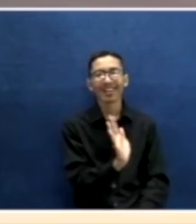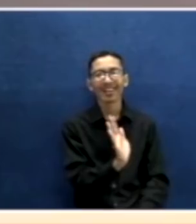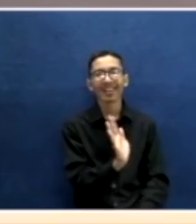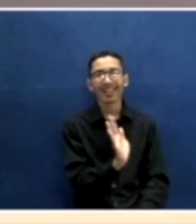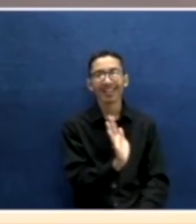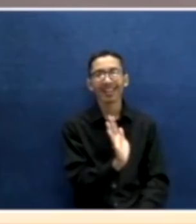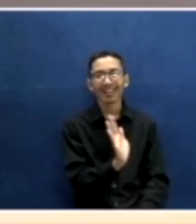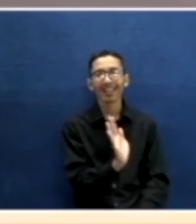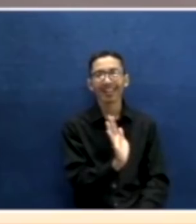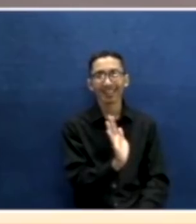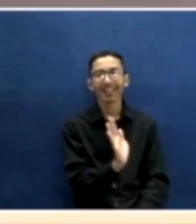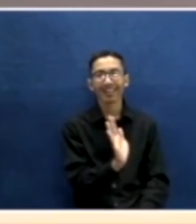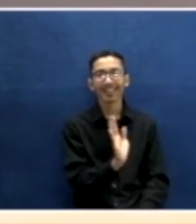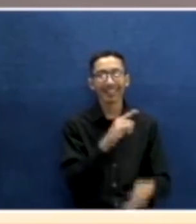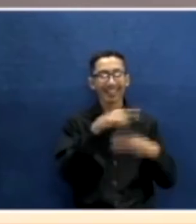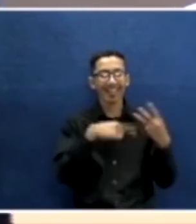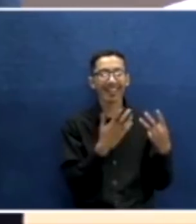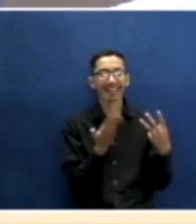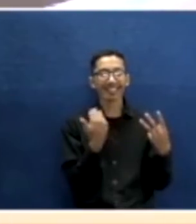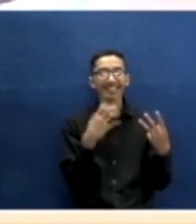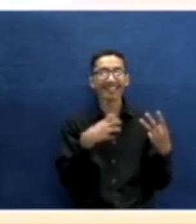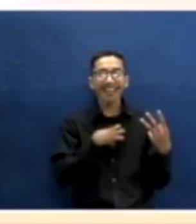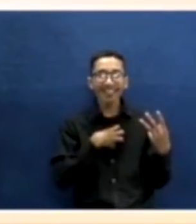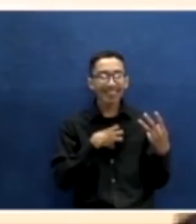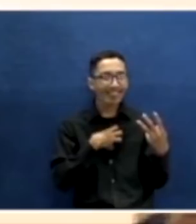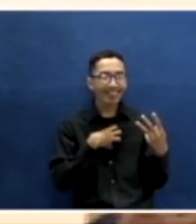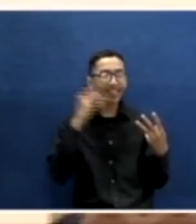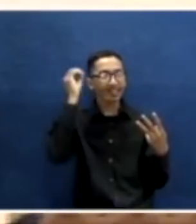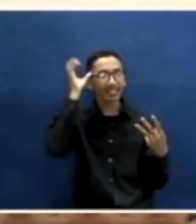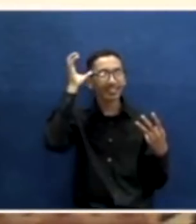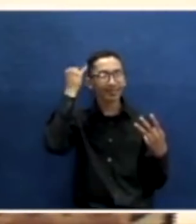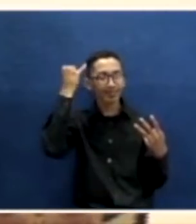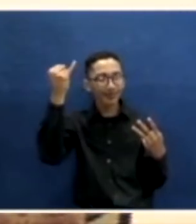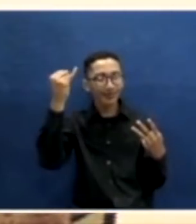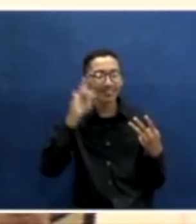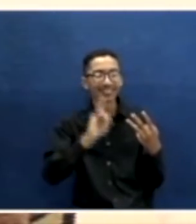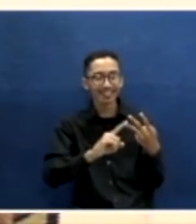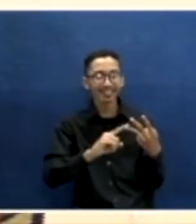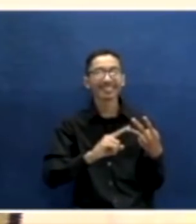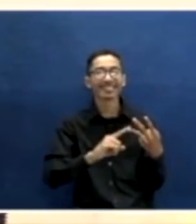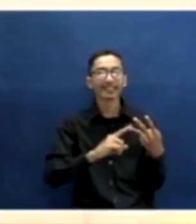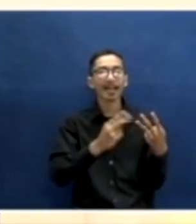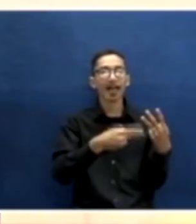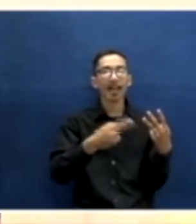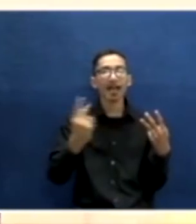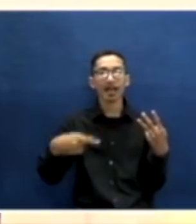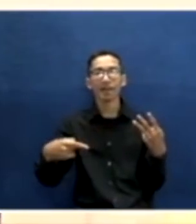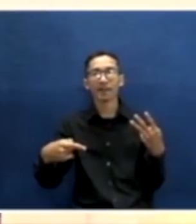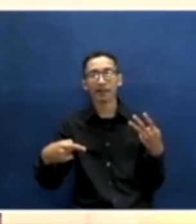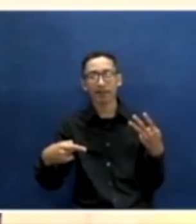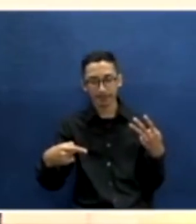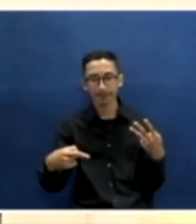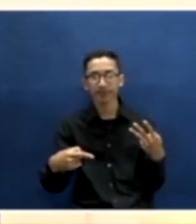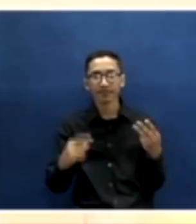terletak pada perkara tiga Inilah kehidupan sunnahnya kita kehidupan hijrah itu bukan hanya jenggot Hai